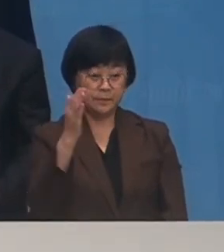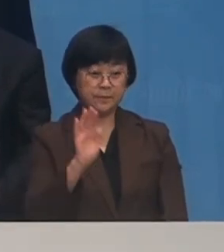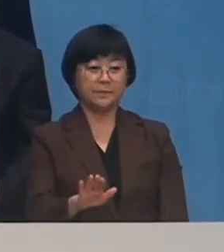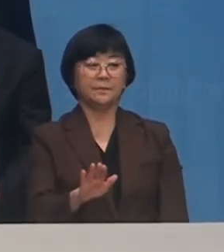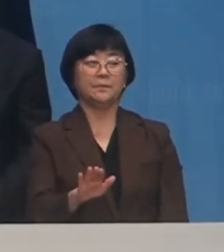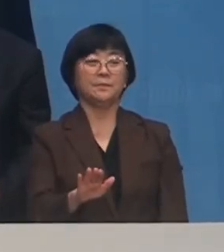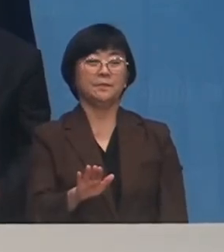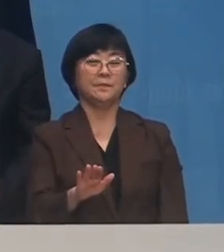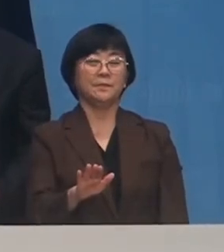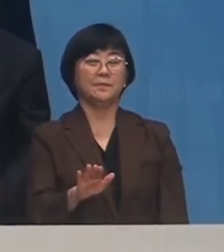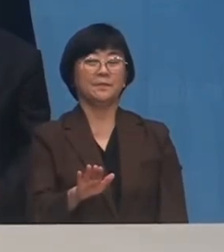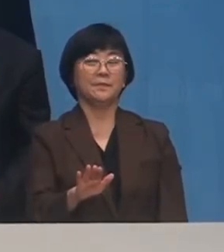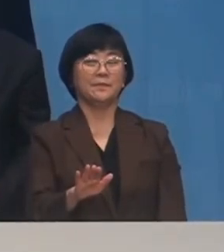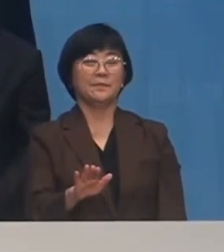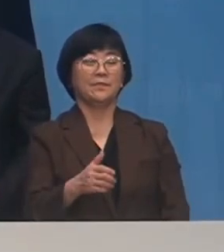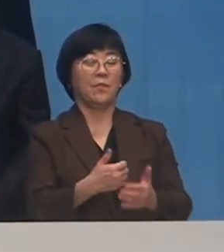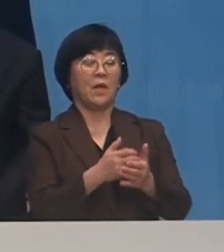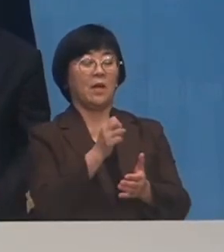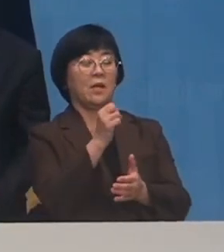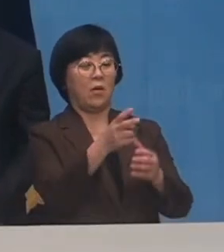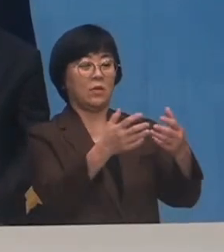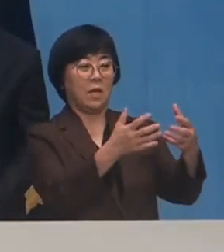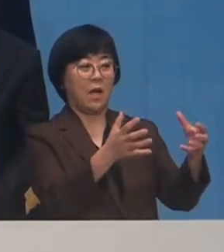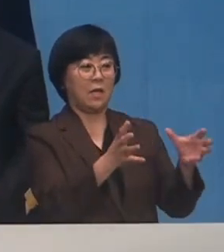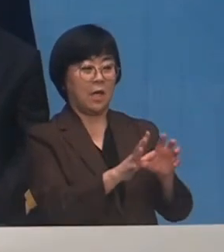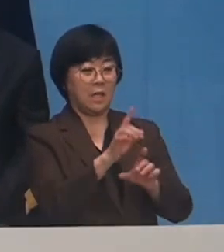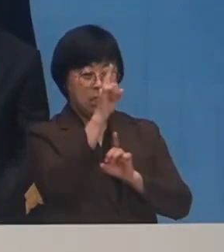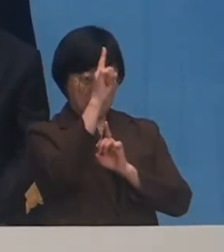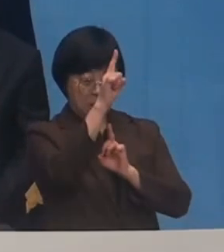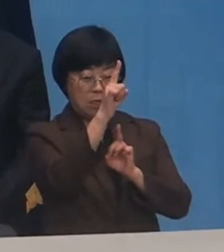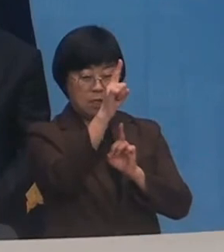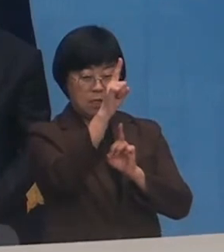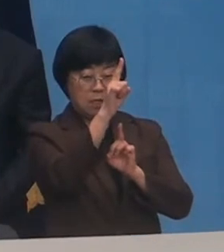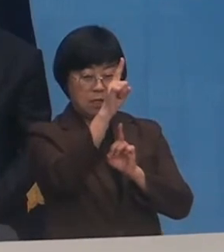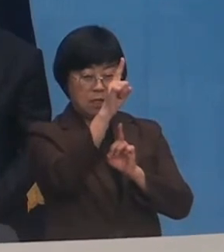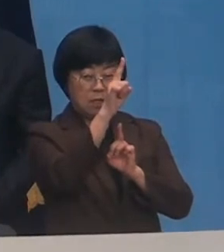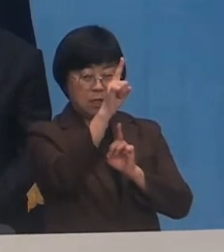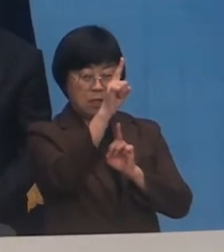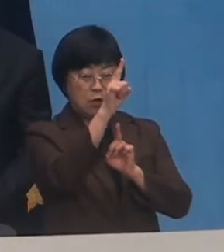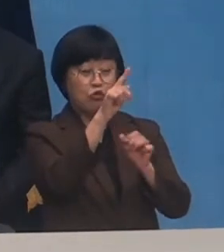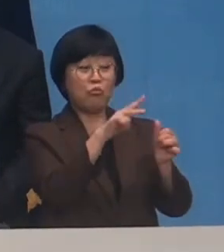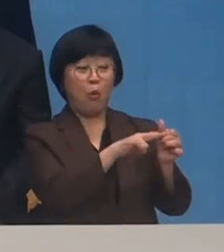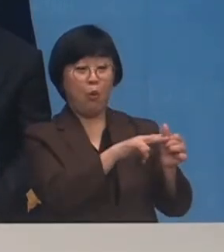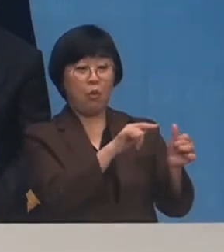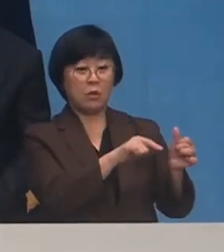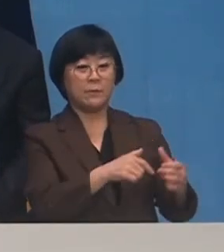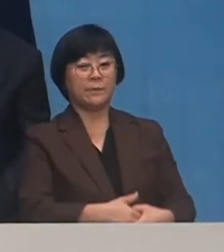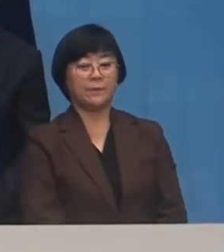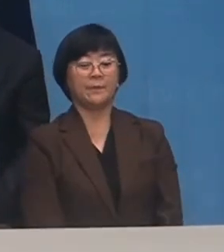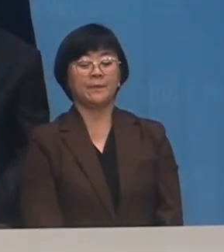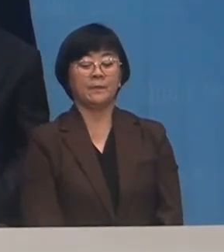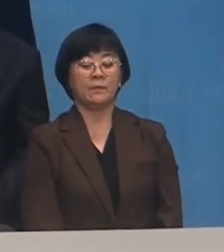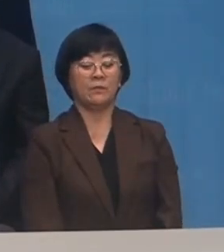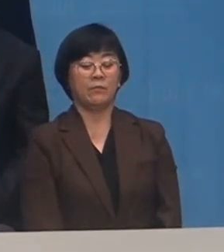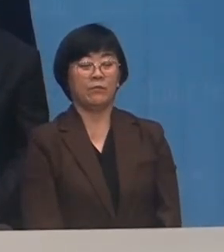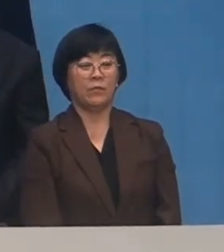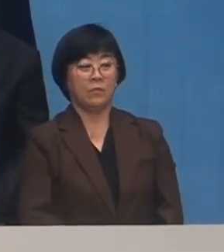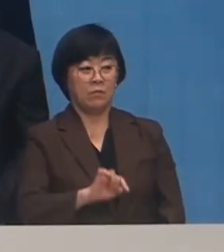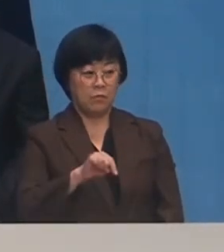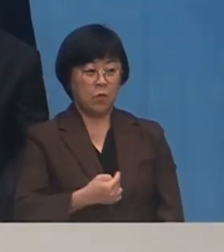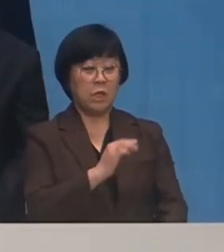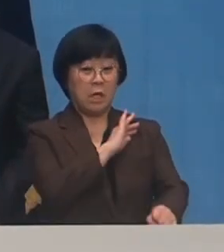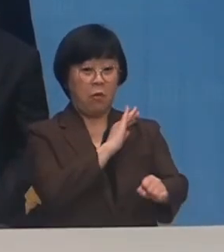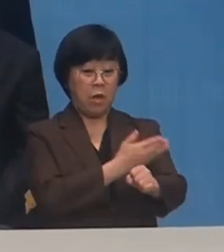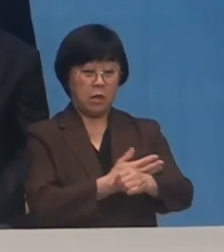그런데 집권 여당의 이재명 대선 후보는 본인의